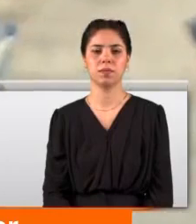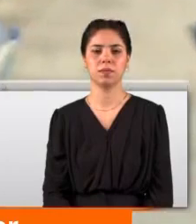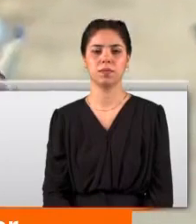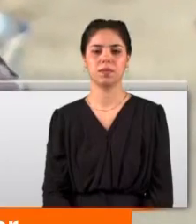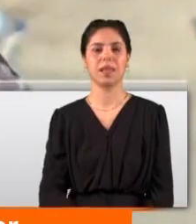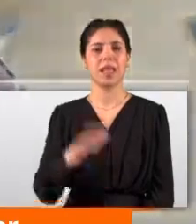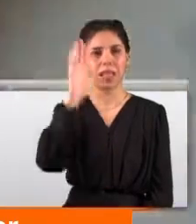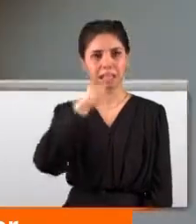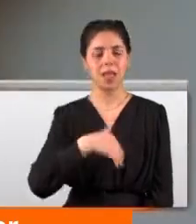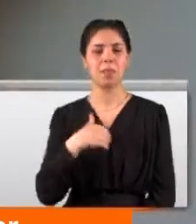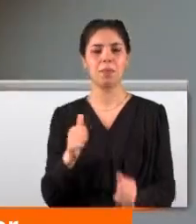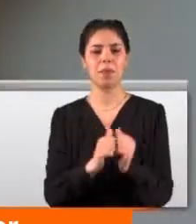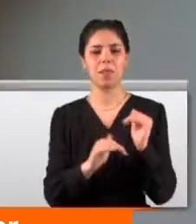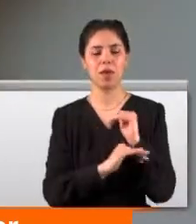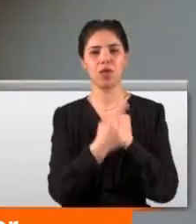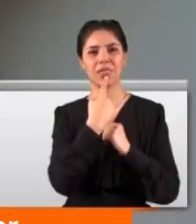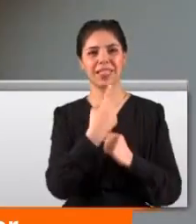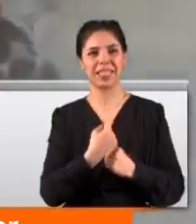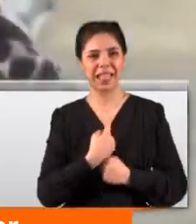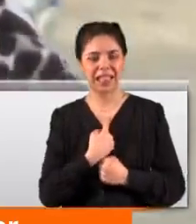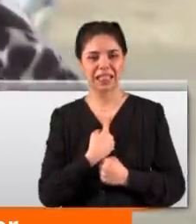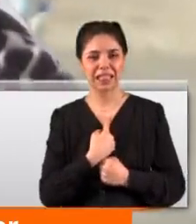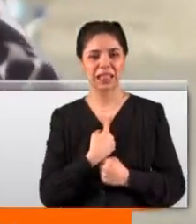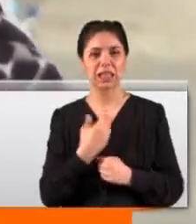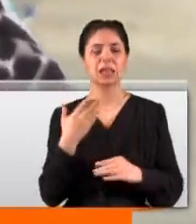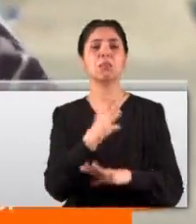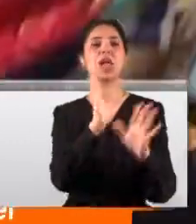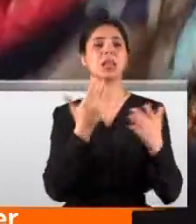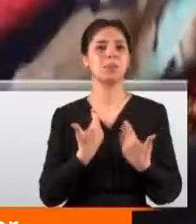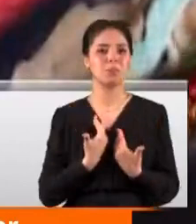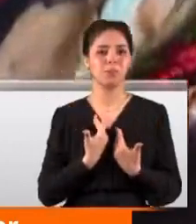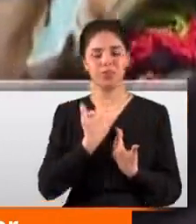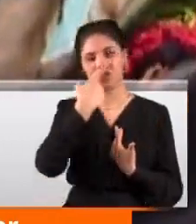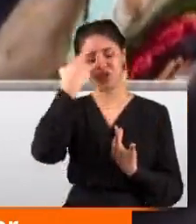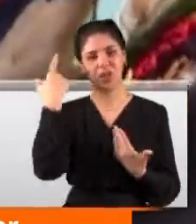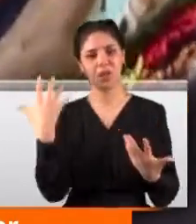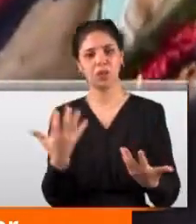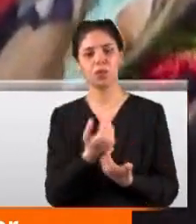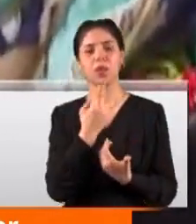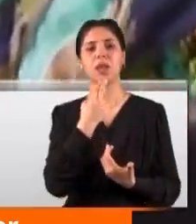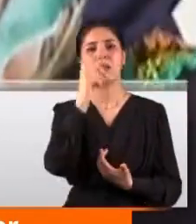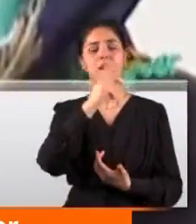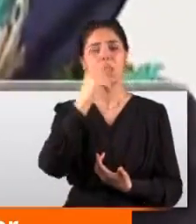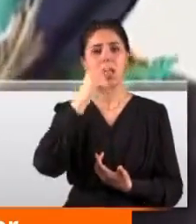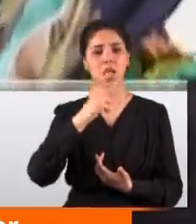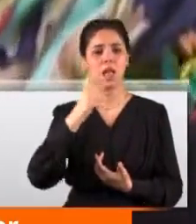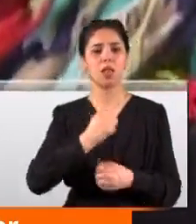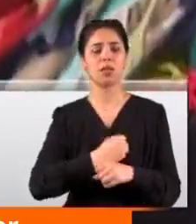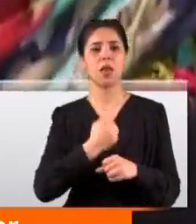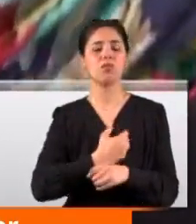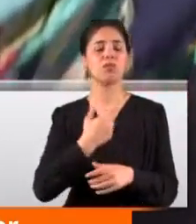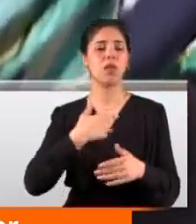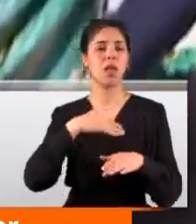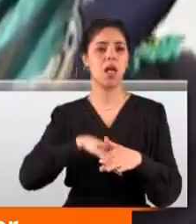Buyur etti, gel yanımda kal, gel yanımda kal biraz dedi. Gitmedin mi? Yok, gitmedim. Gözü yaşlı kadın günlerdir enkaz başında